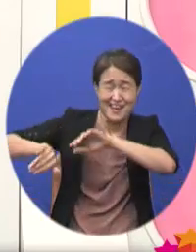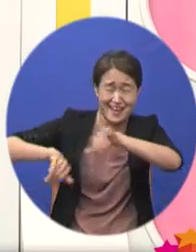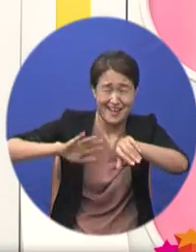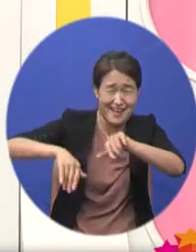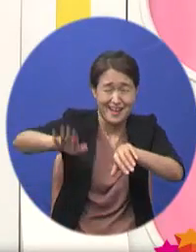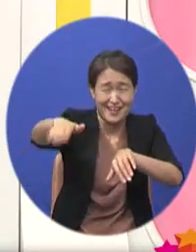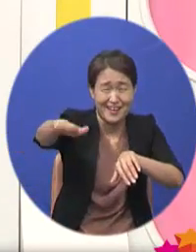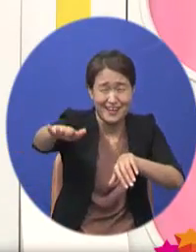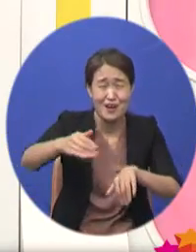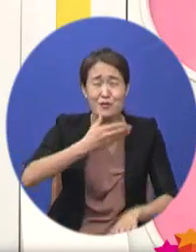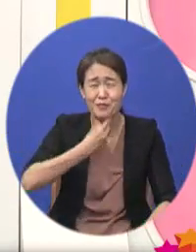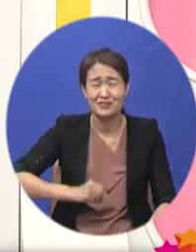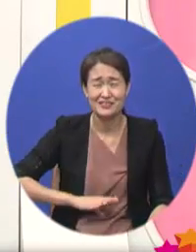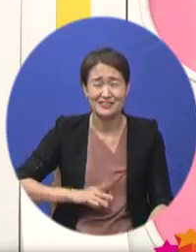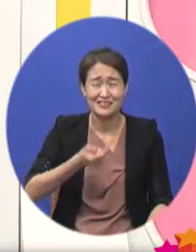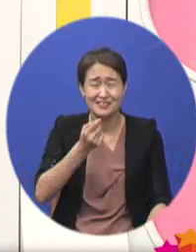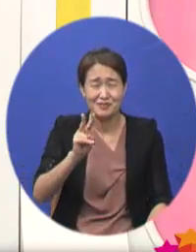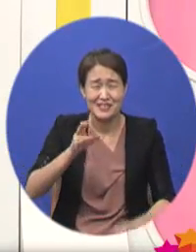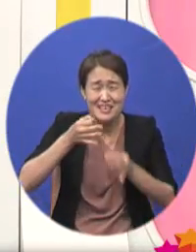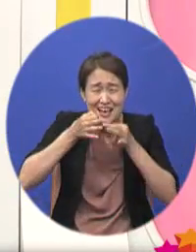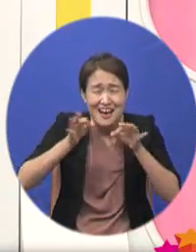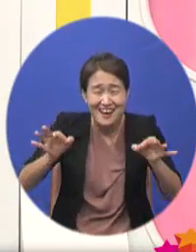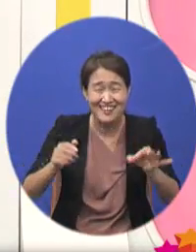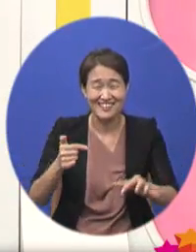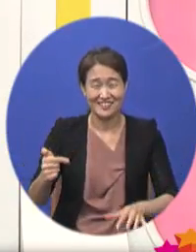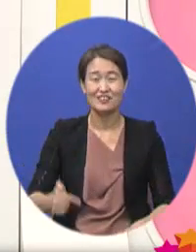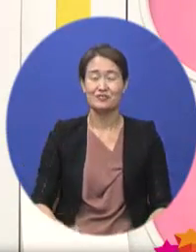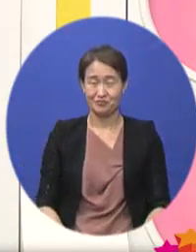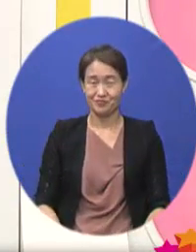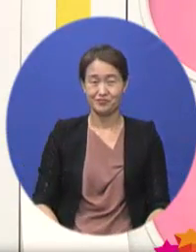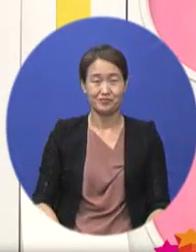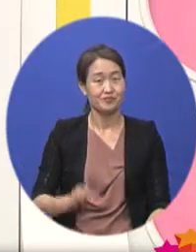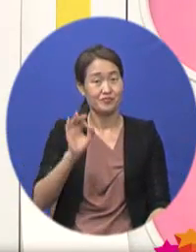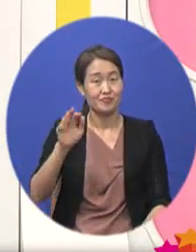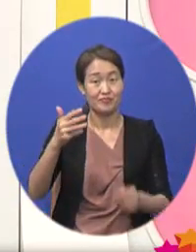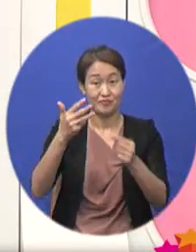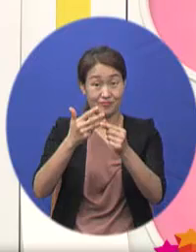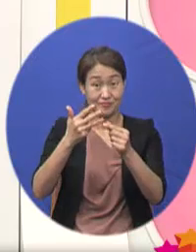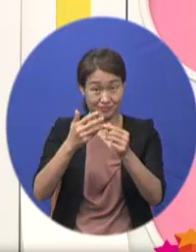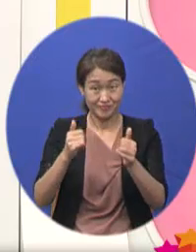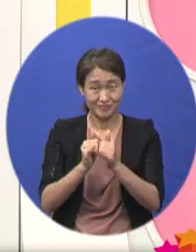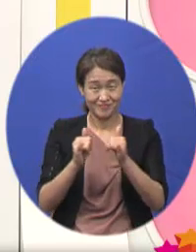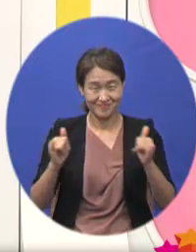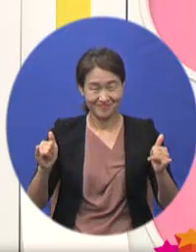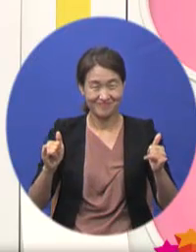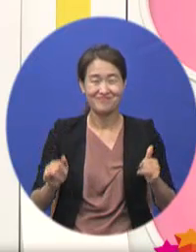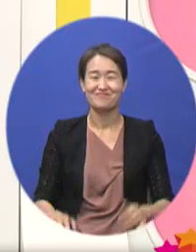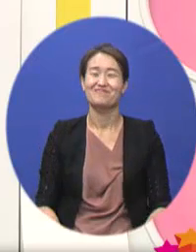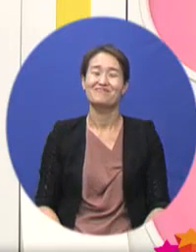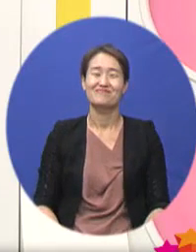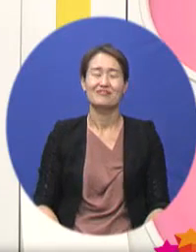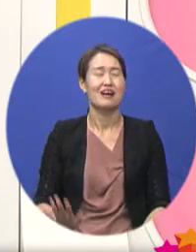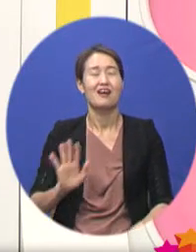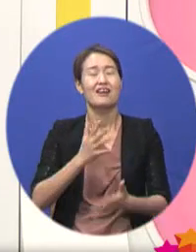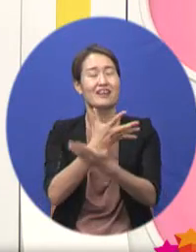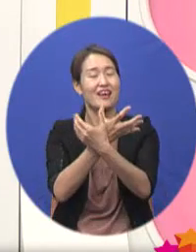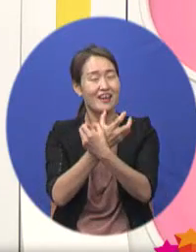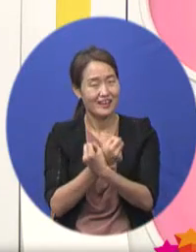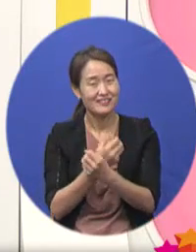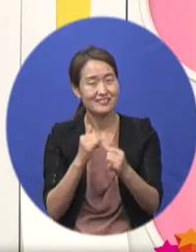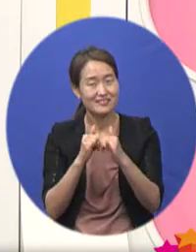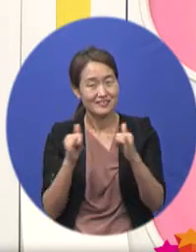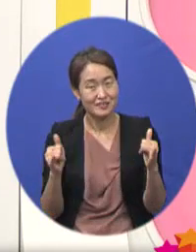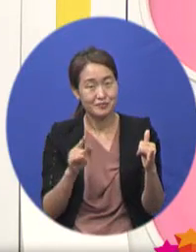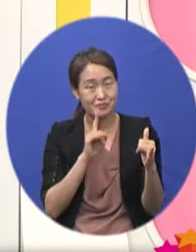네, 막 복지TV 그러면서 네. 자, 맞습니다. 예, 자, 자 이제 여덟 번째 즉석 참여자분 예. 아니, 예약 참여자분 모셔볼